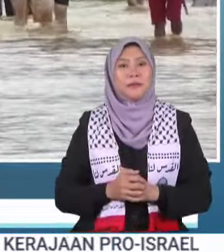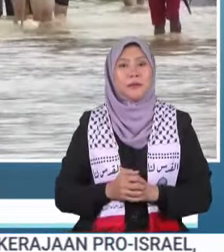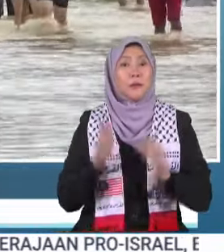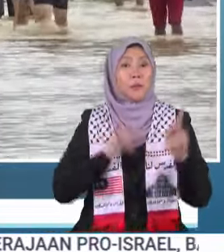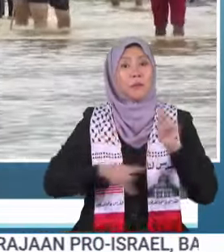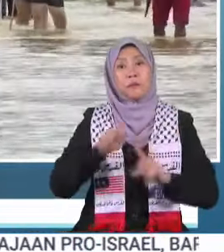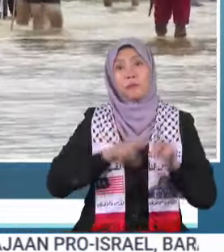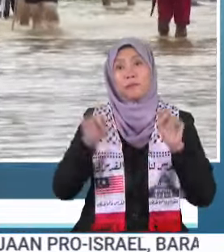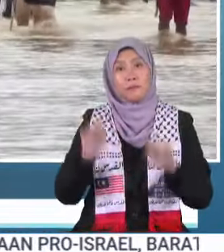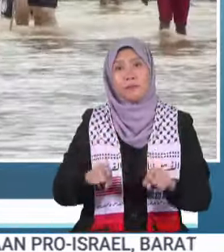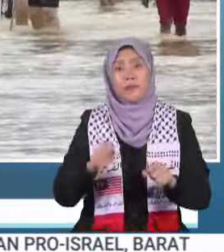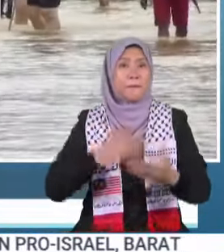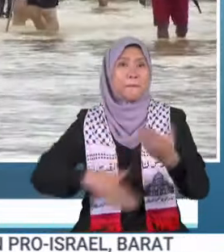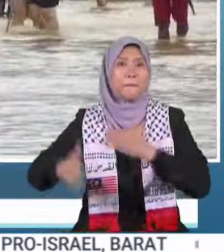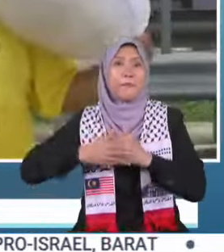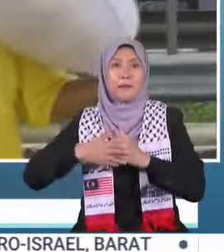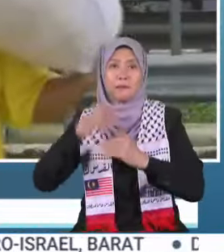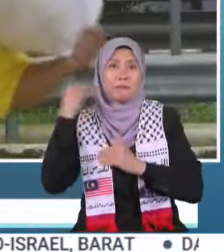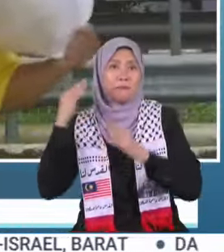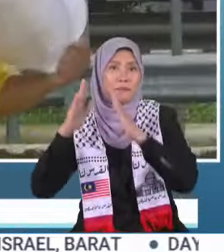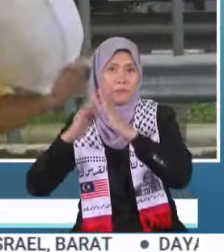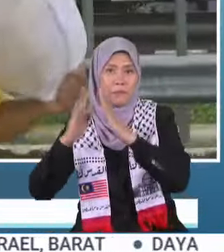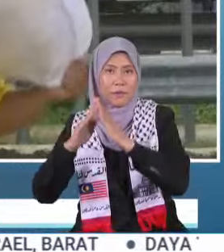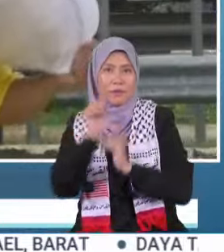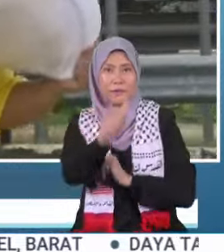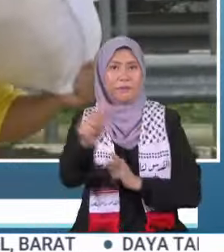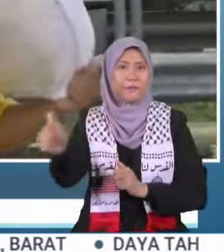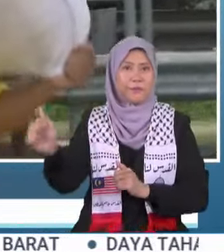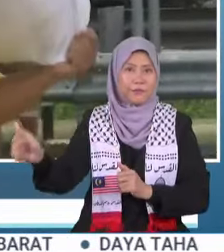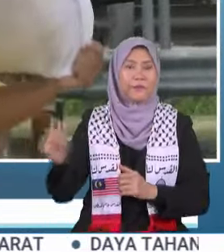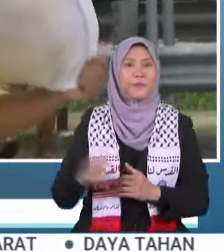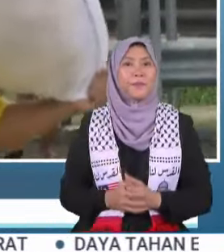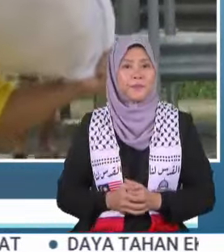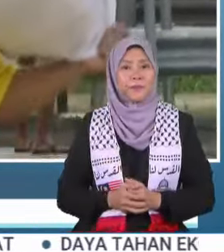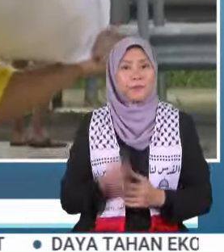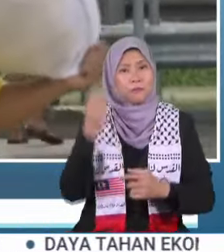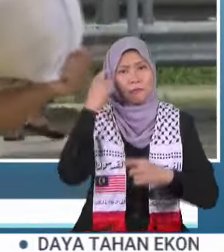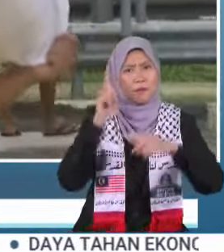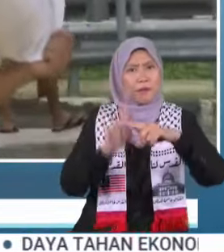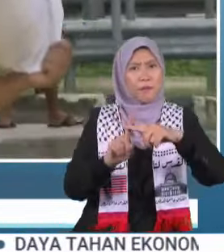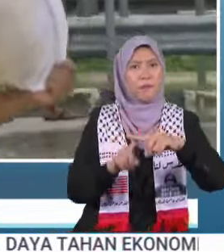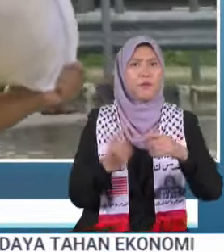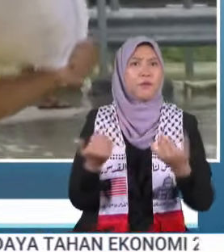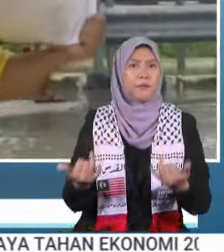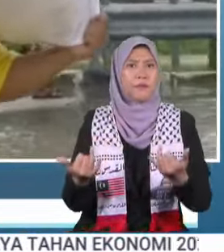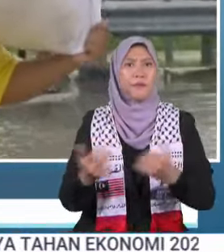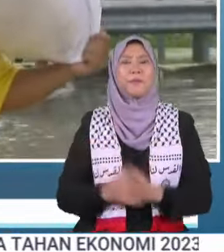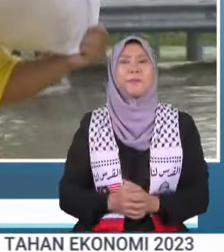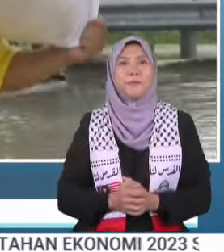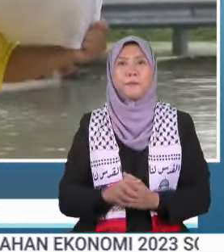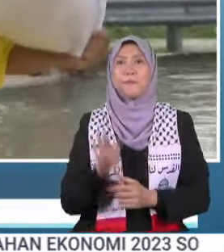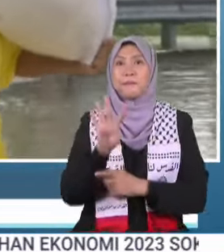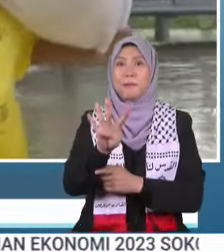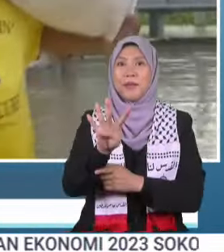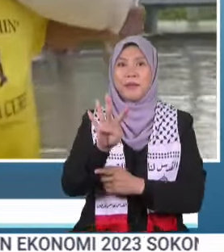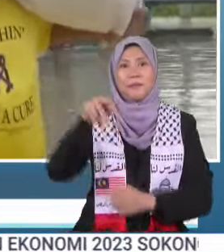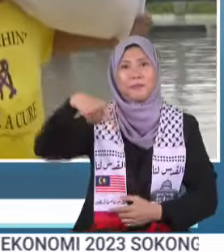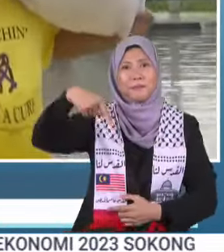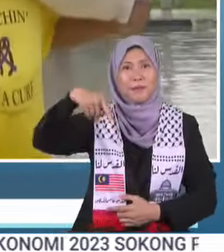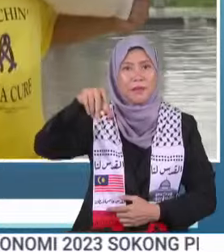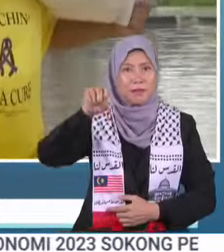ke kediaman masing-masing dan perkembangan Positif itu juga empat